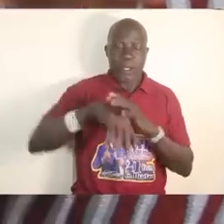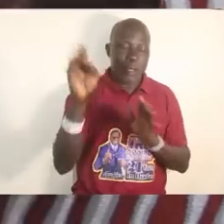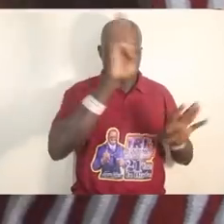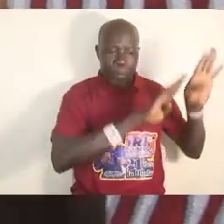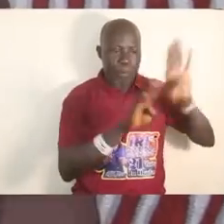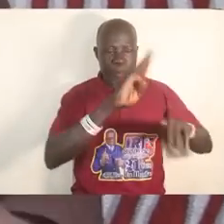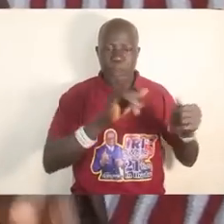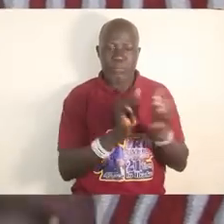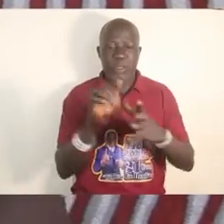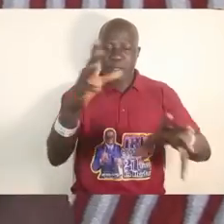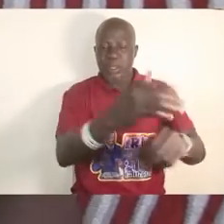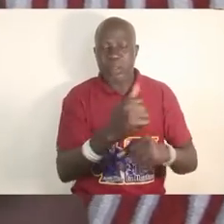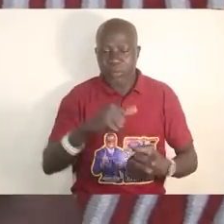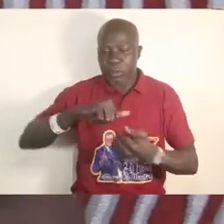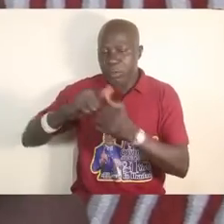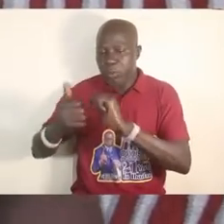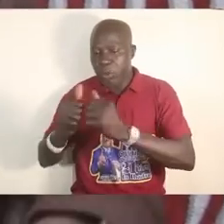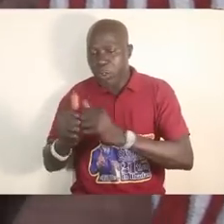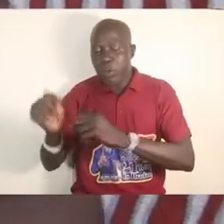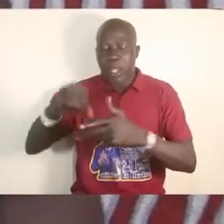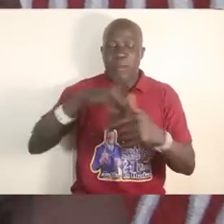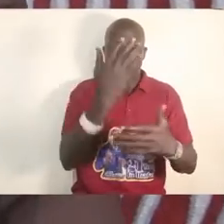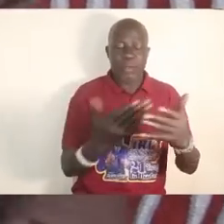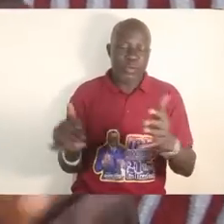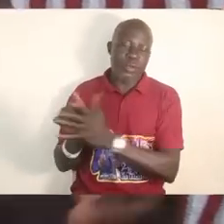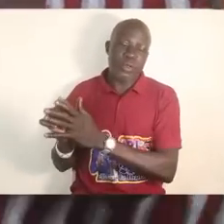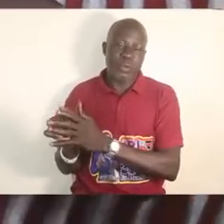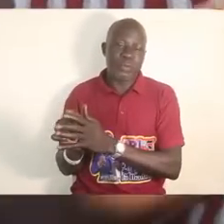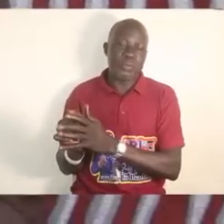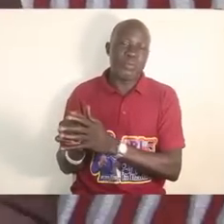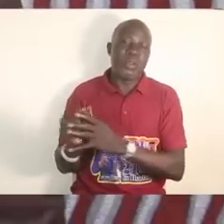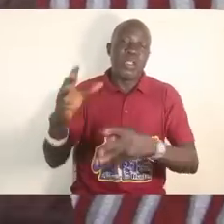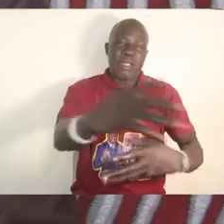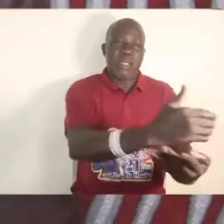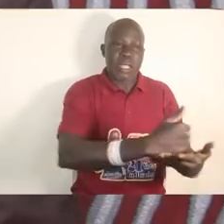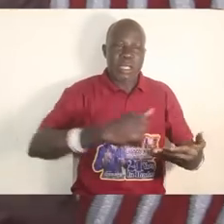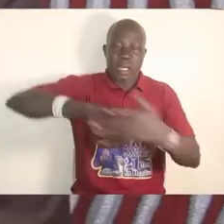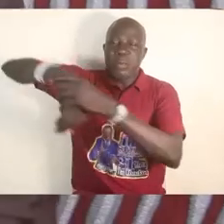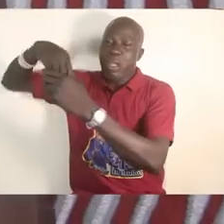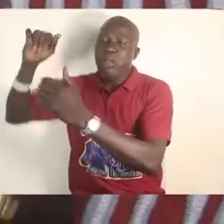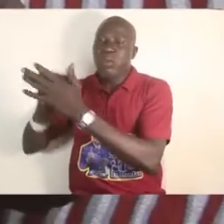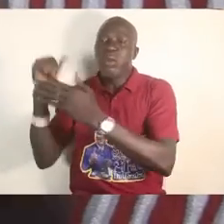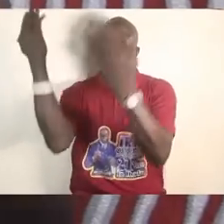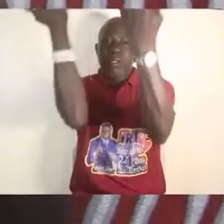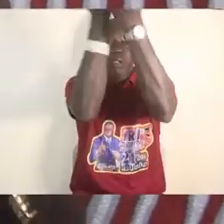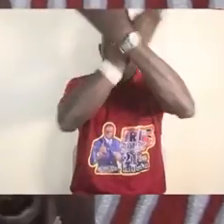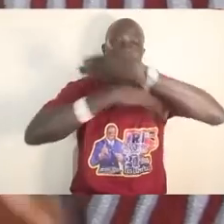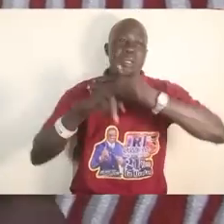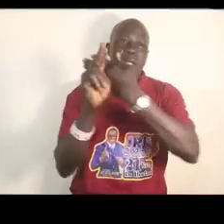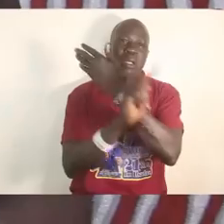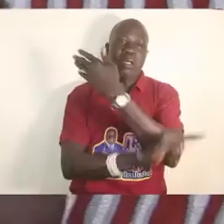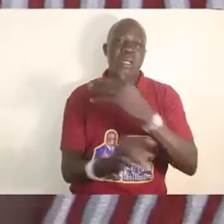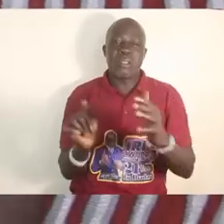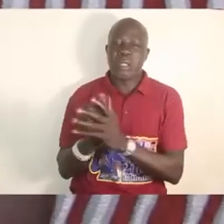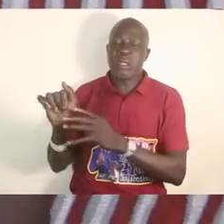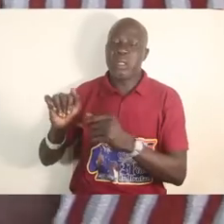gbà wọ́n nínú ìṣẹ́ wọn. Ó dẹ̀ gbà wọ́n. And save them from their distress. Ó mú wọn jáde kúrò nínú òkùnkùn. Ó mú wọn jáde kúrò nínú òkùnkùn.